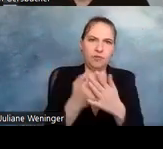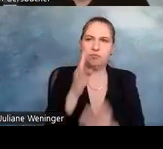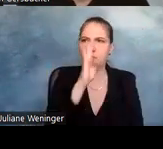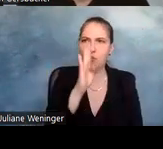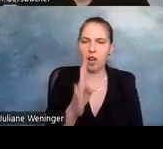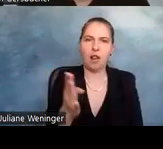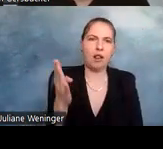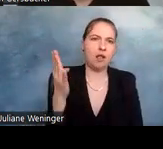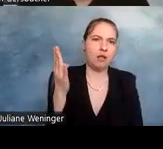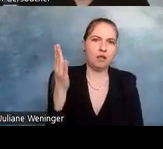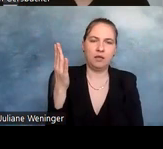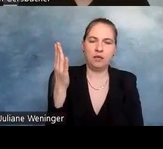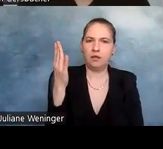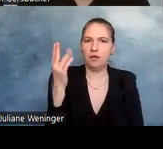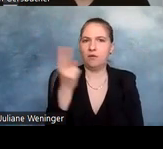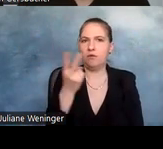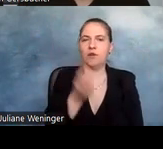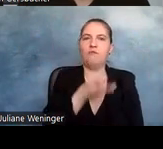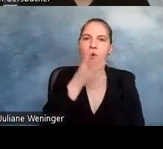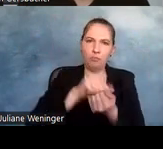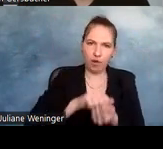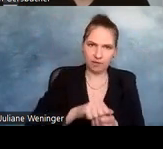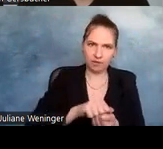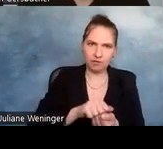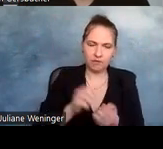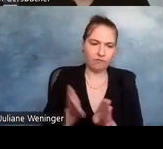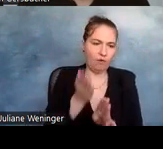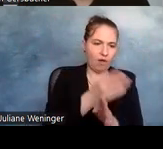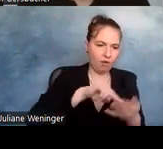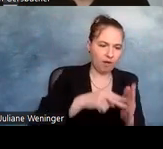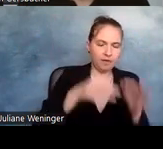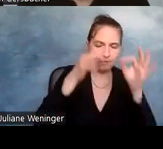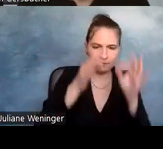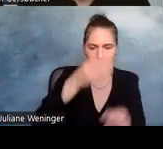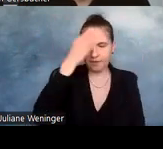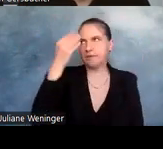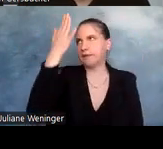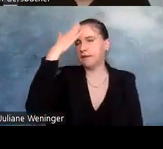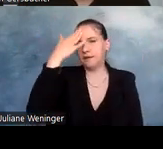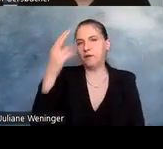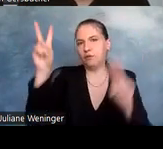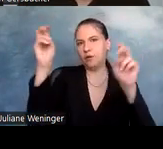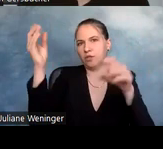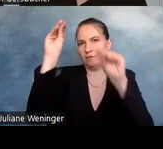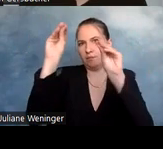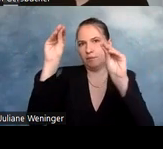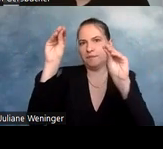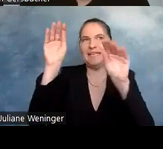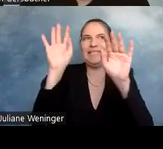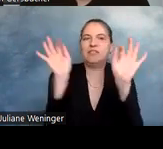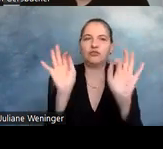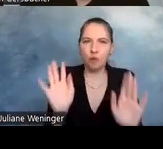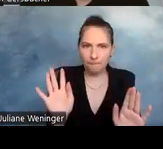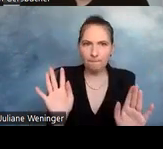bei WordPress oder sowas was vorbereitet und dann vergisst, eine Überschrift reinzupacken. Ist geringfügig, haben wir hier auch